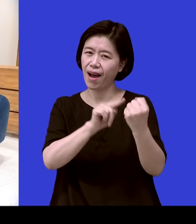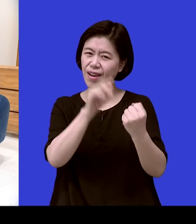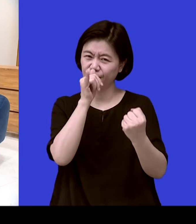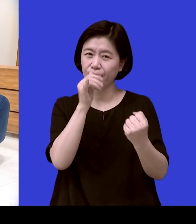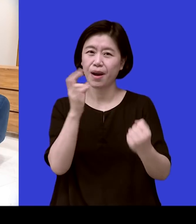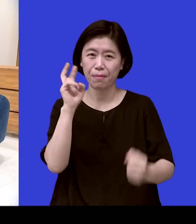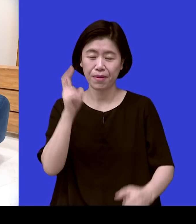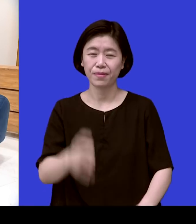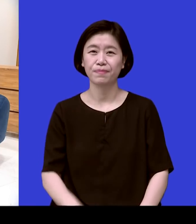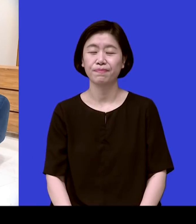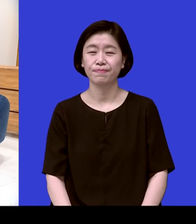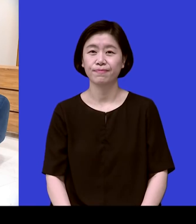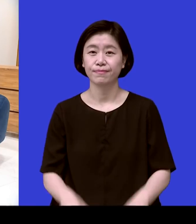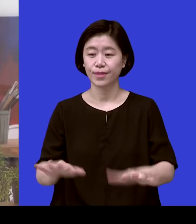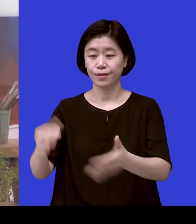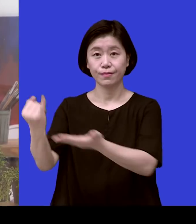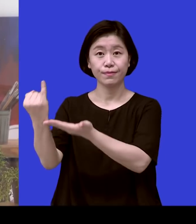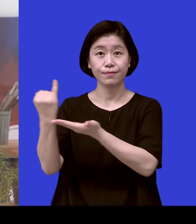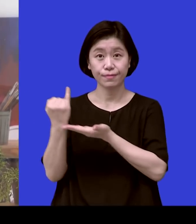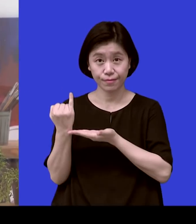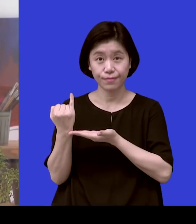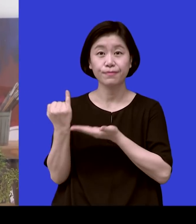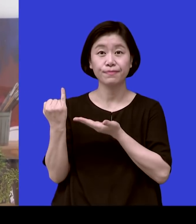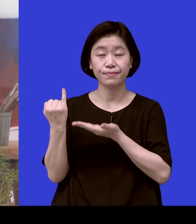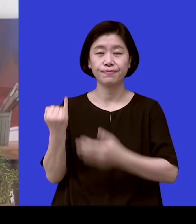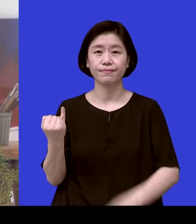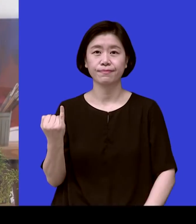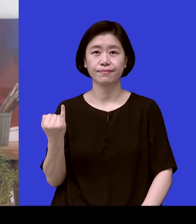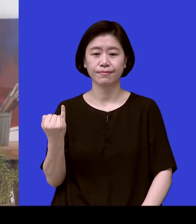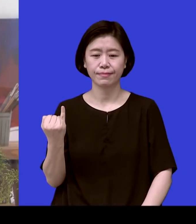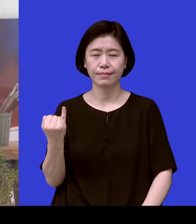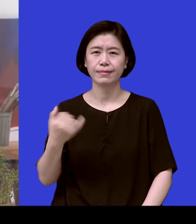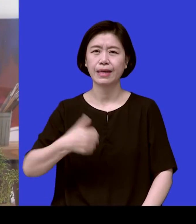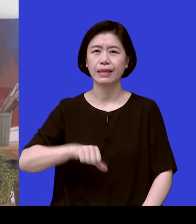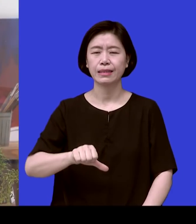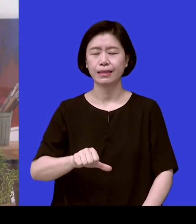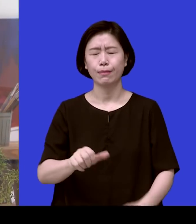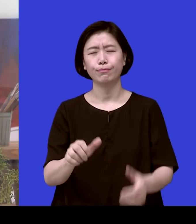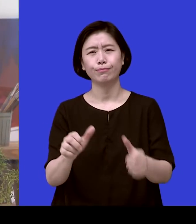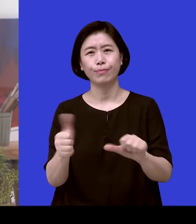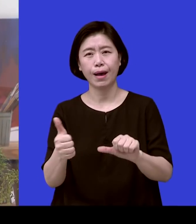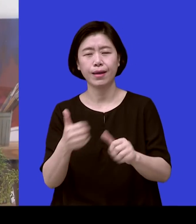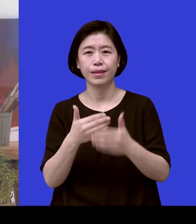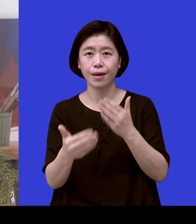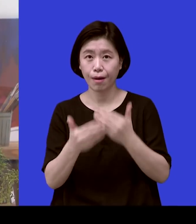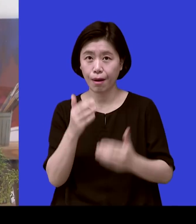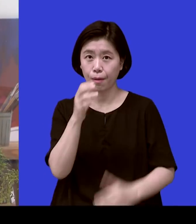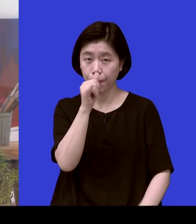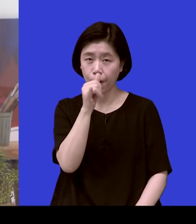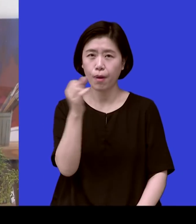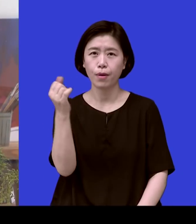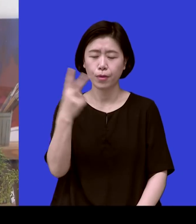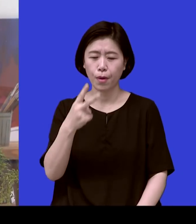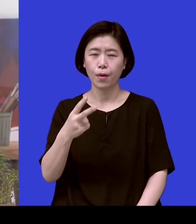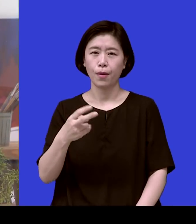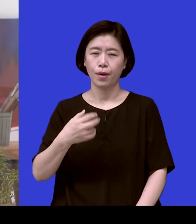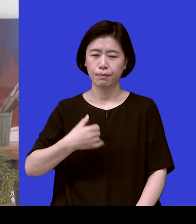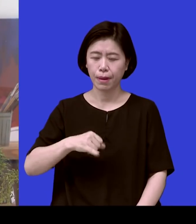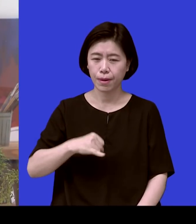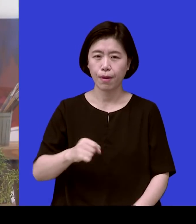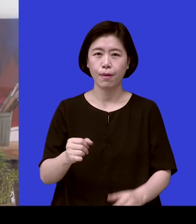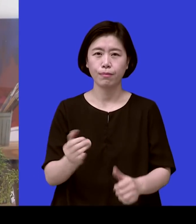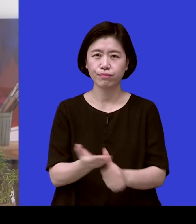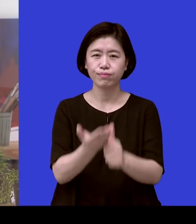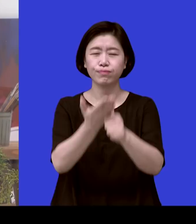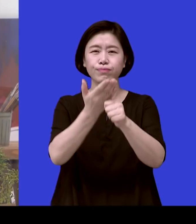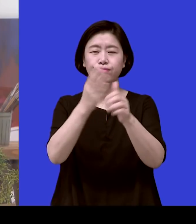맞아요. 오늘 모실 분은요, 자녀를 잃은 아픔에 또 자녀를 키우면서 그 성장기의 시행착오 때문에 또 많은